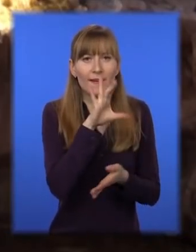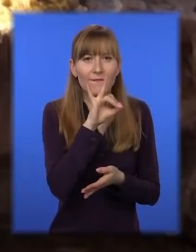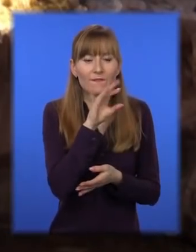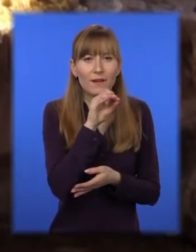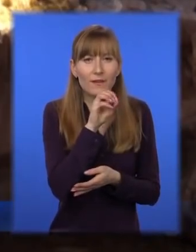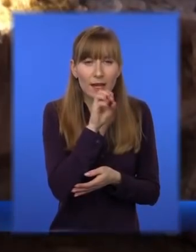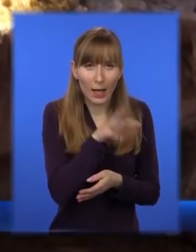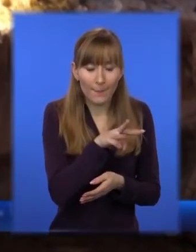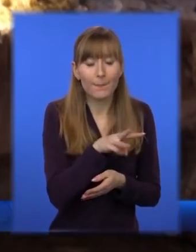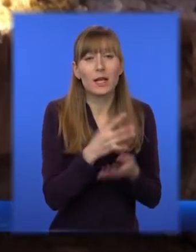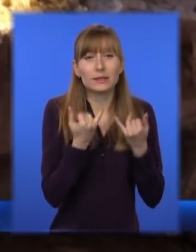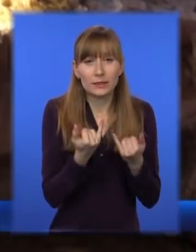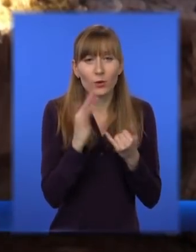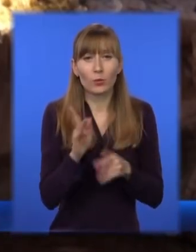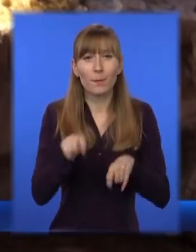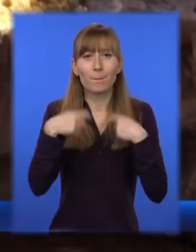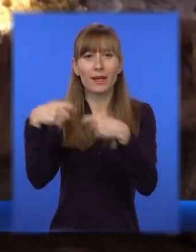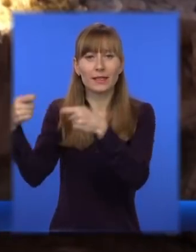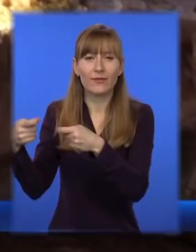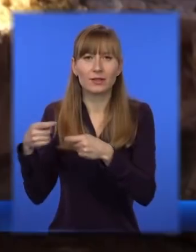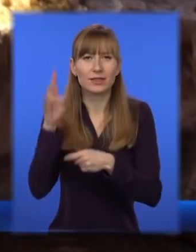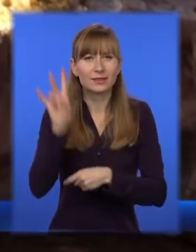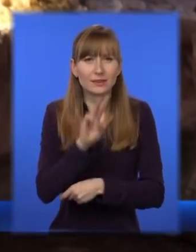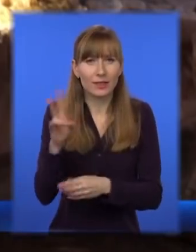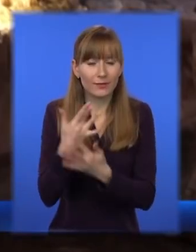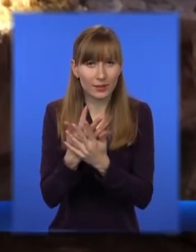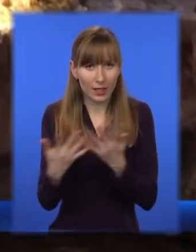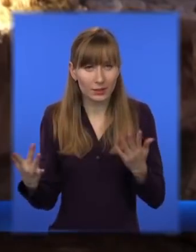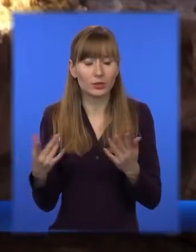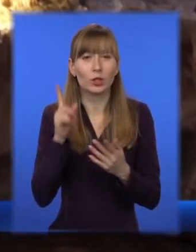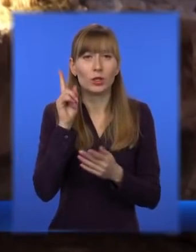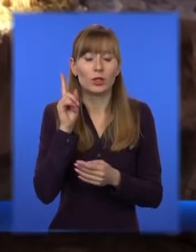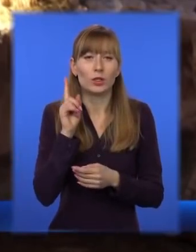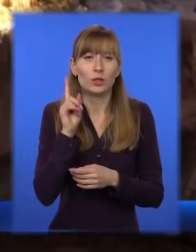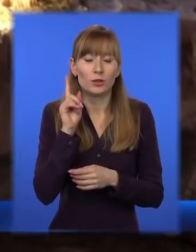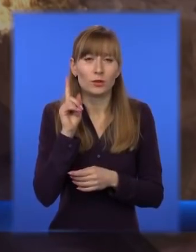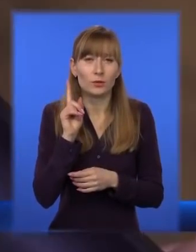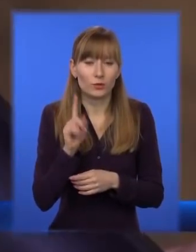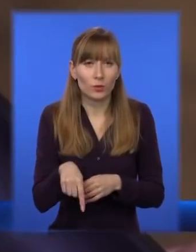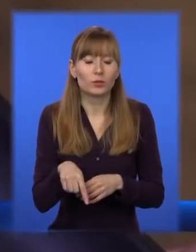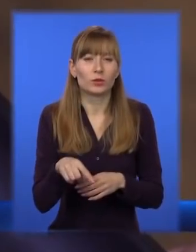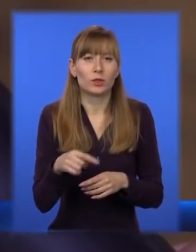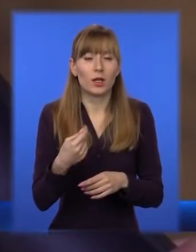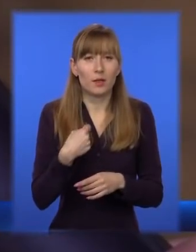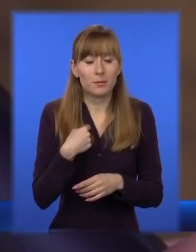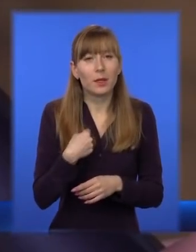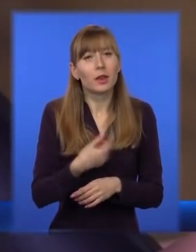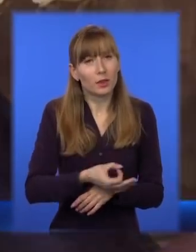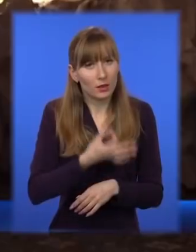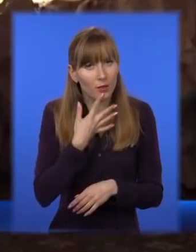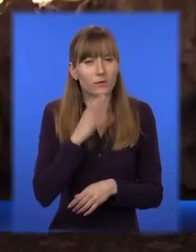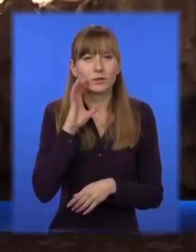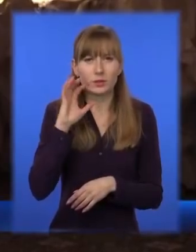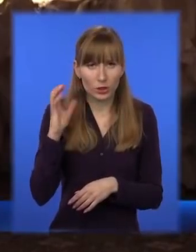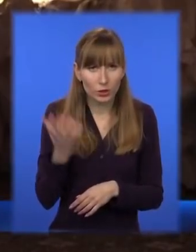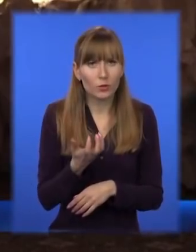Сьогодні ми будемо його передавати різним церквам, в тому числі і цій. Я до цього